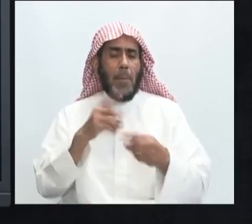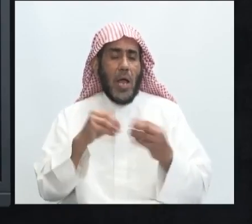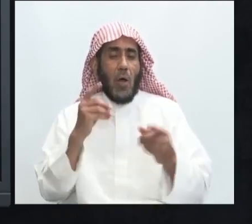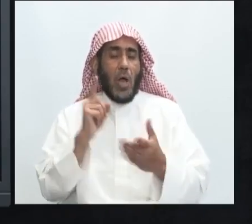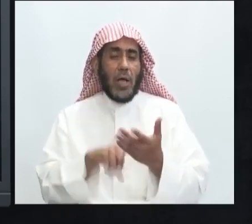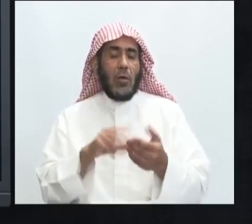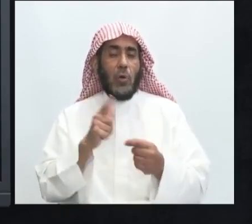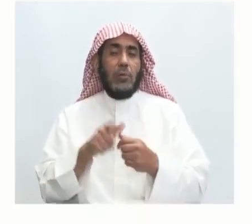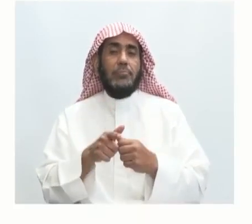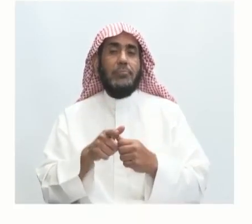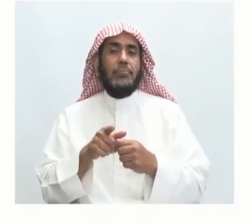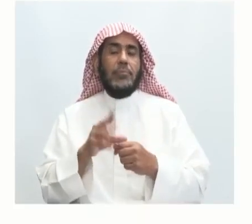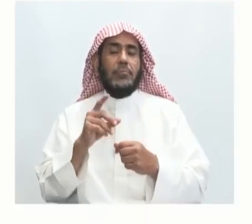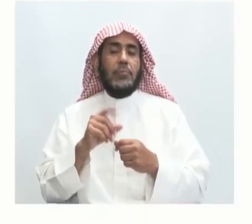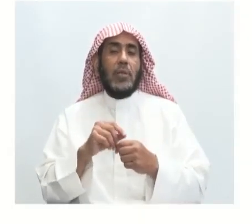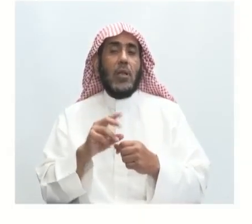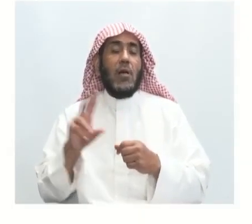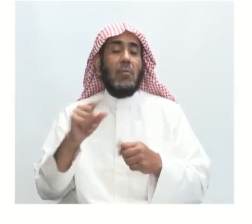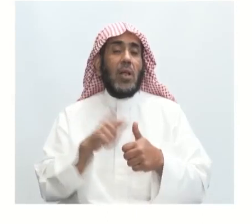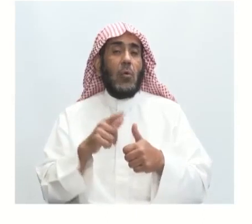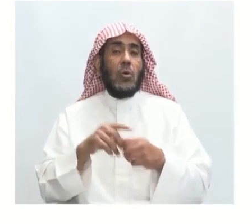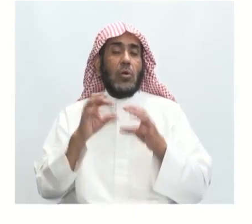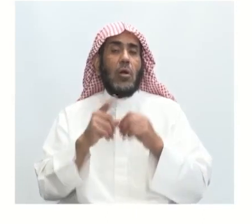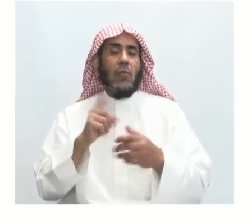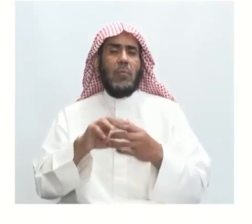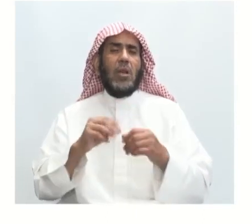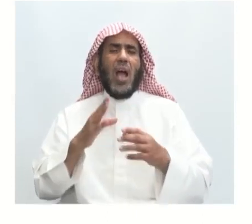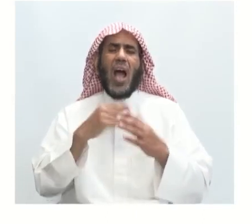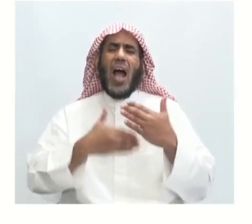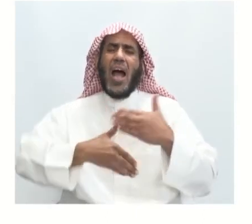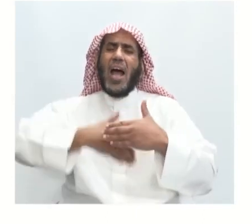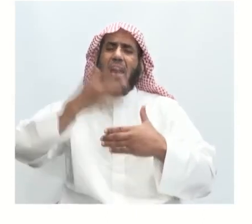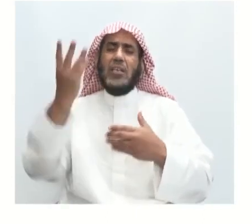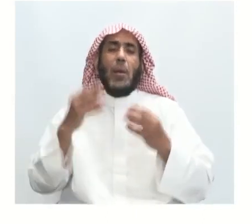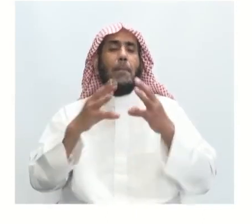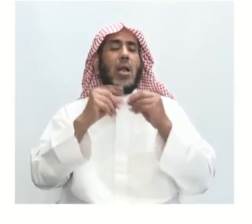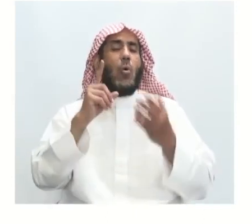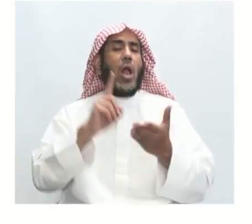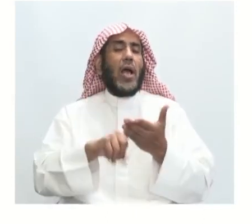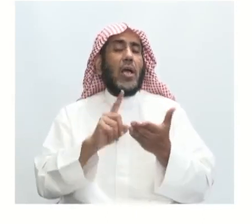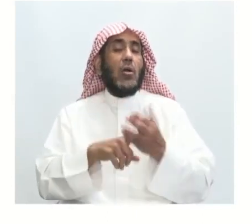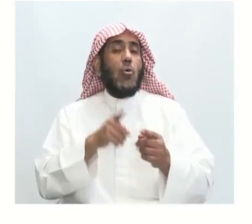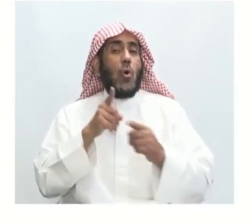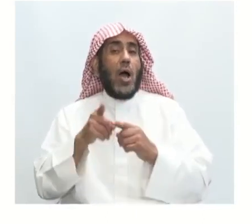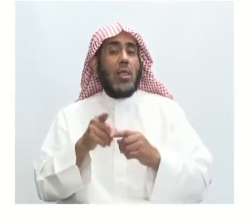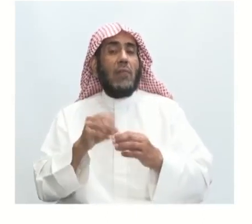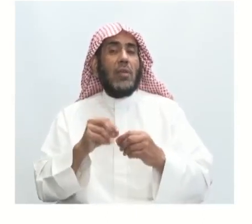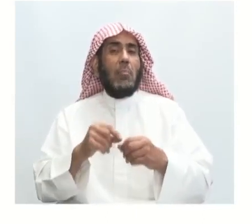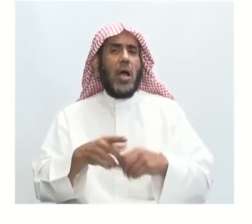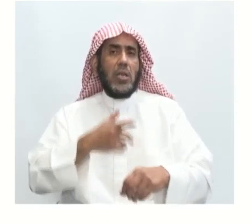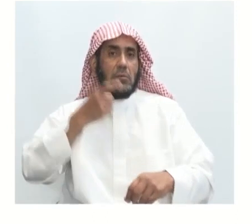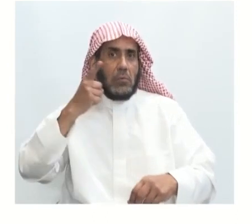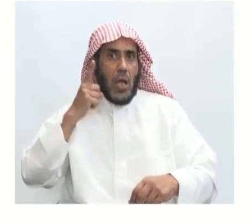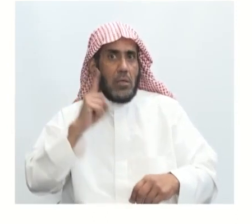احسنتم هنا طبعا في المثال الاولين جاء الامر فيهما خارج معناه الحقيقي وهذا في معنى التهديد